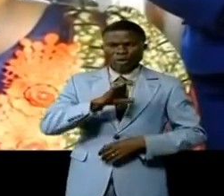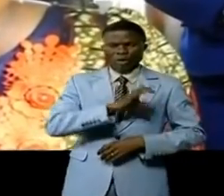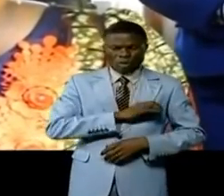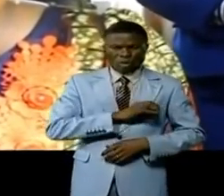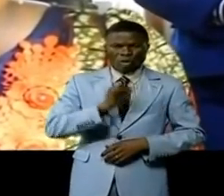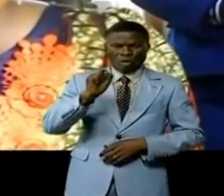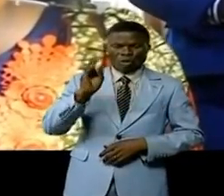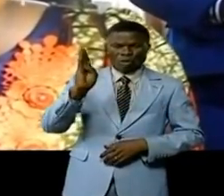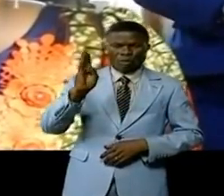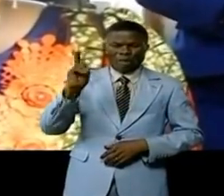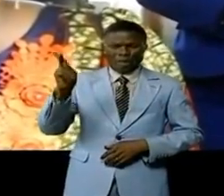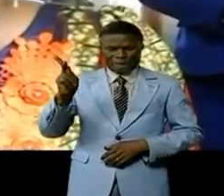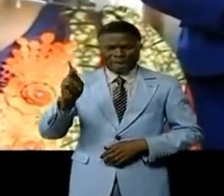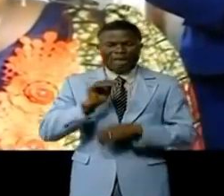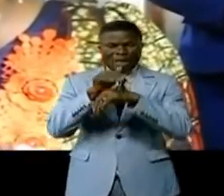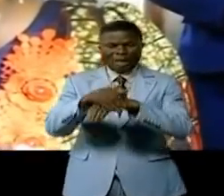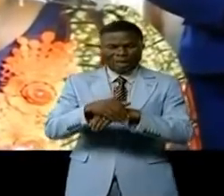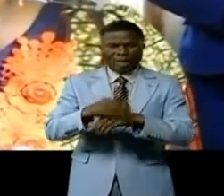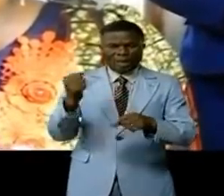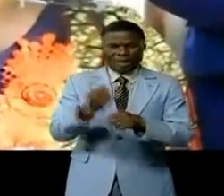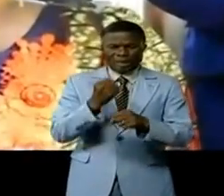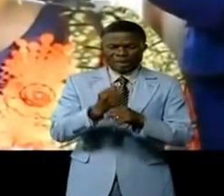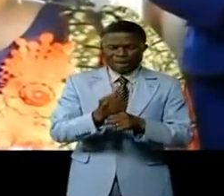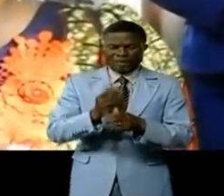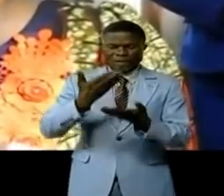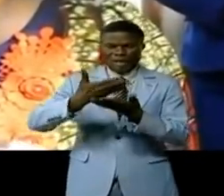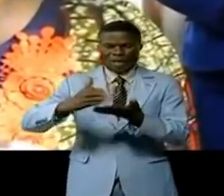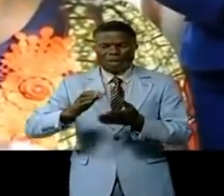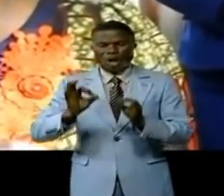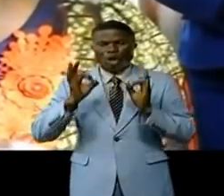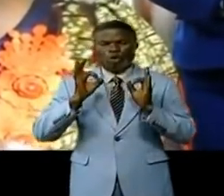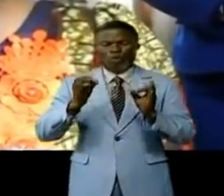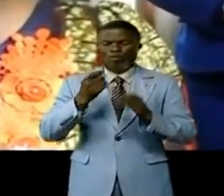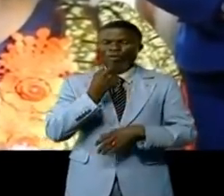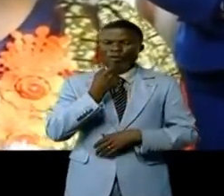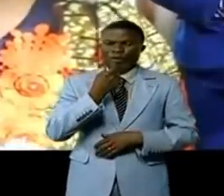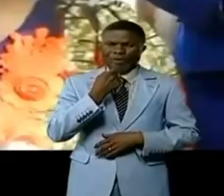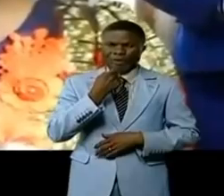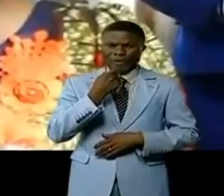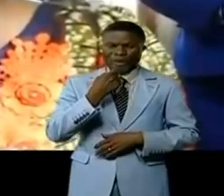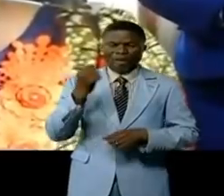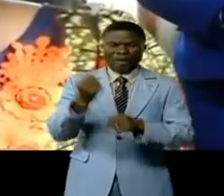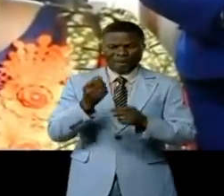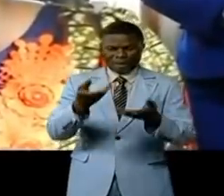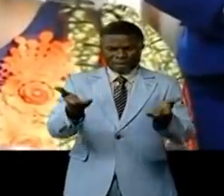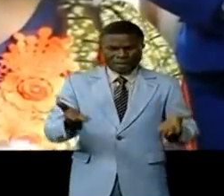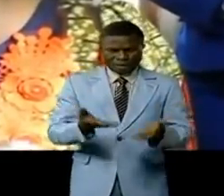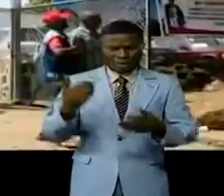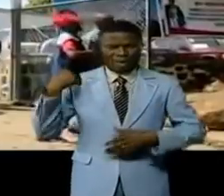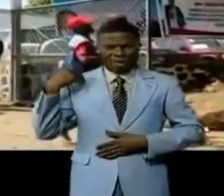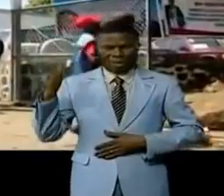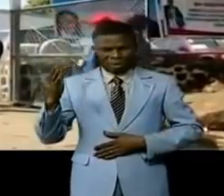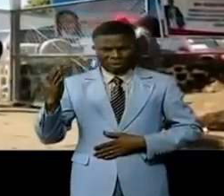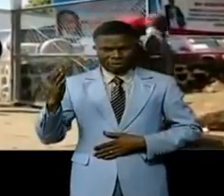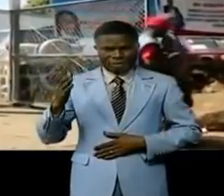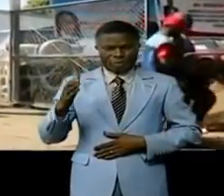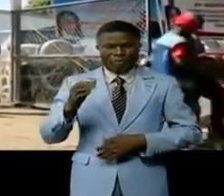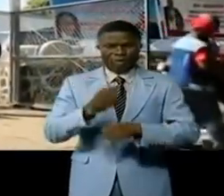est réellement engagé pour jouer une nouvelle partition de l'histoire de ce service public. Créé